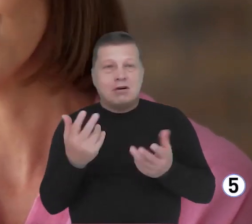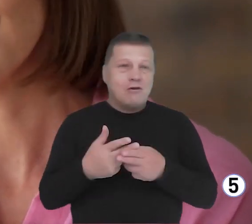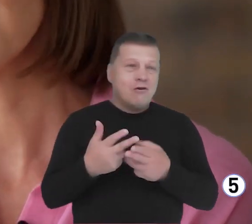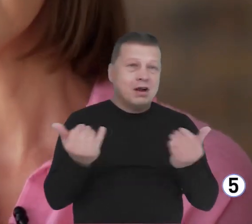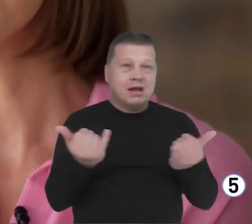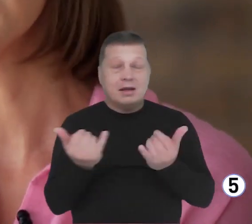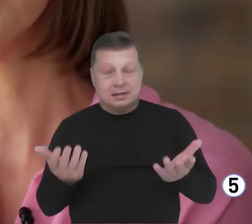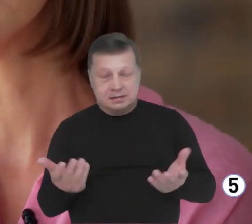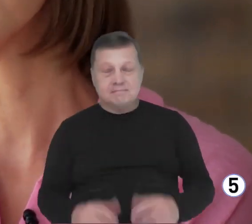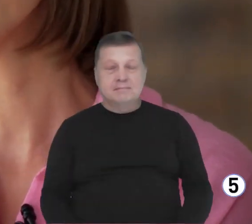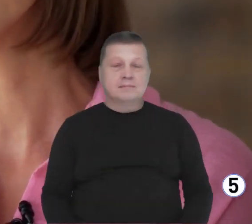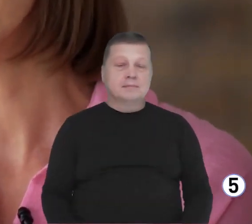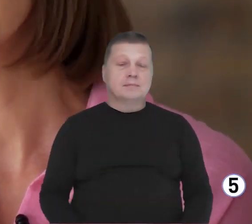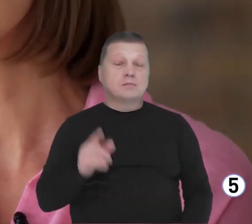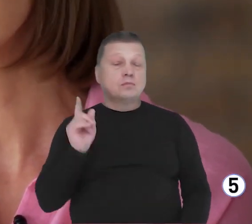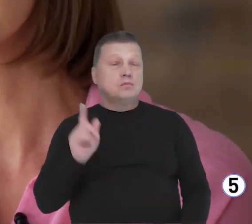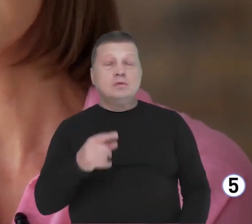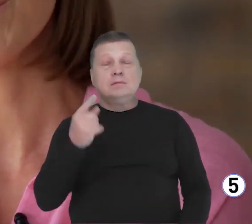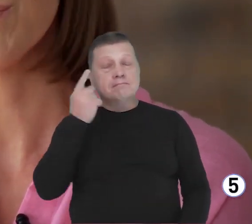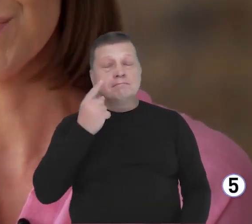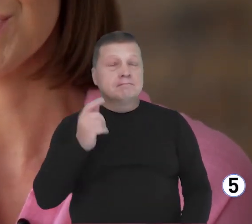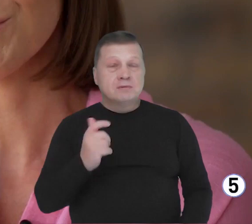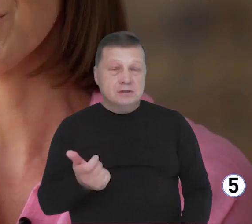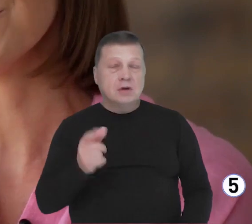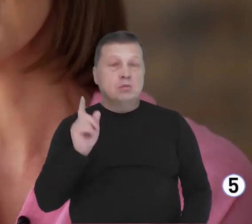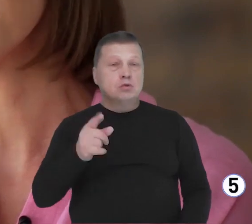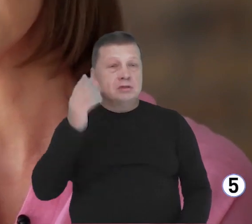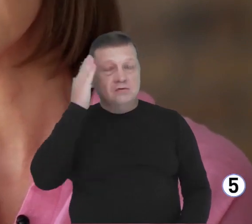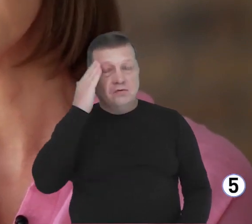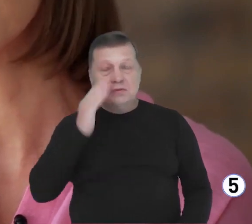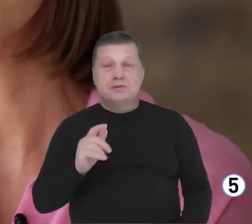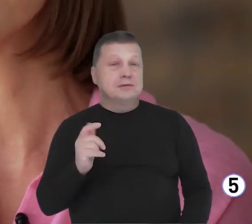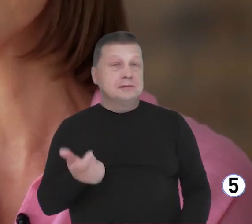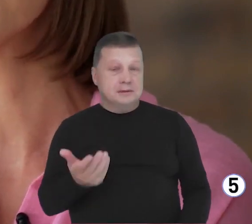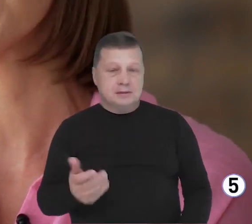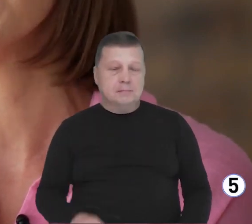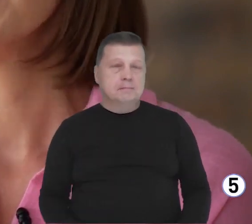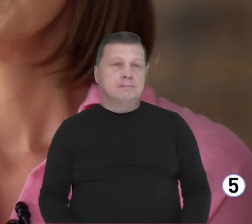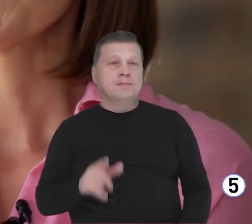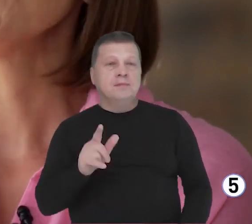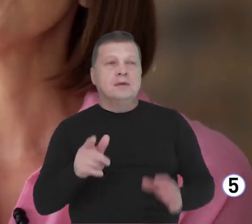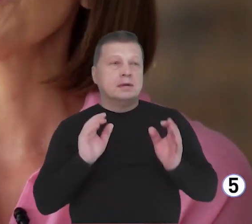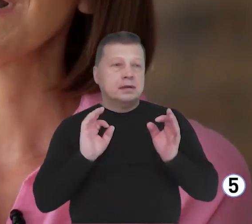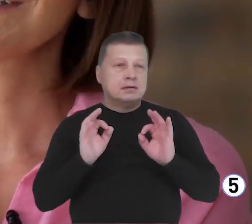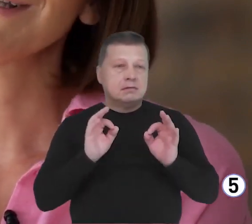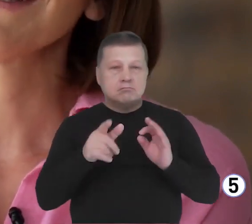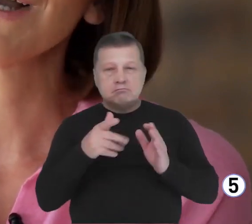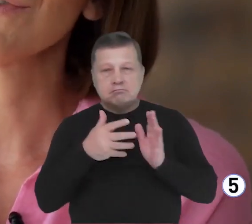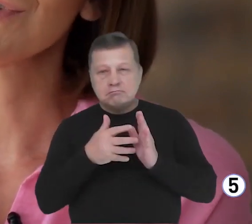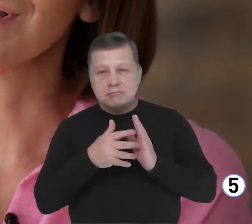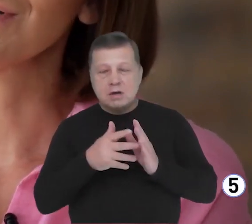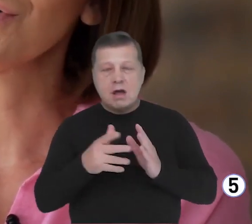która choruje. Przede wszystkim to, co powinniśmy sobie powiedzieć i powinniśmy być tego świadomi, to, że